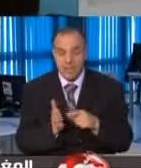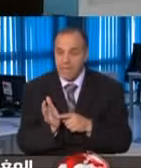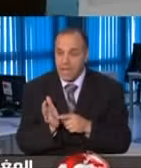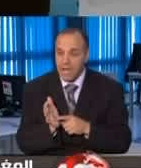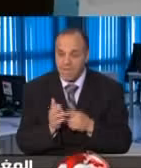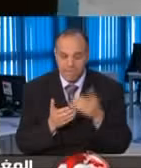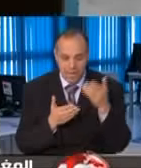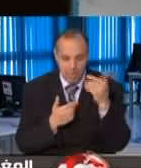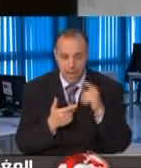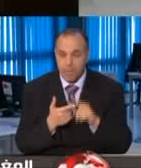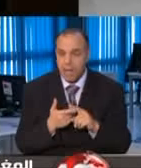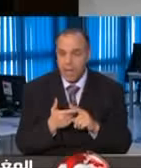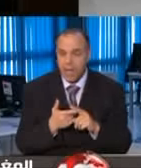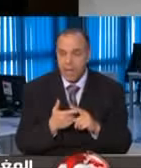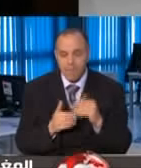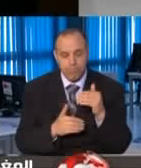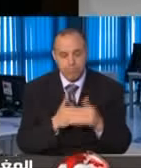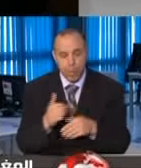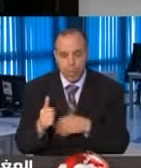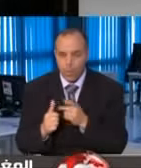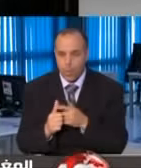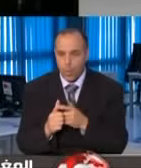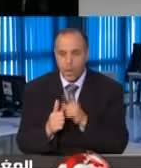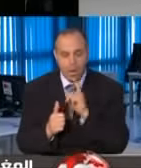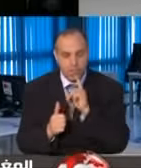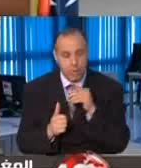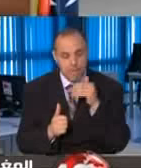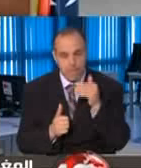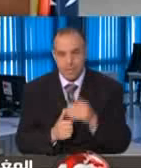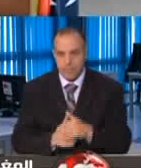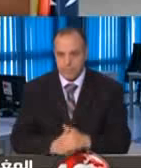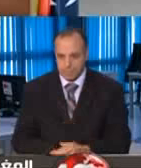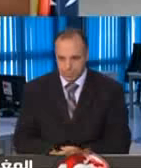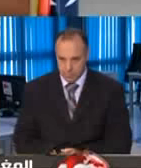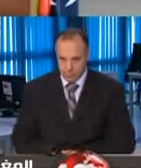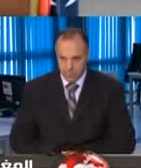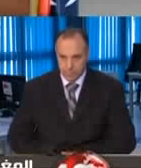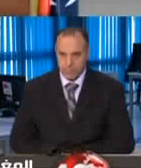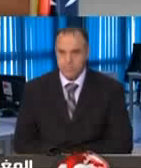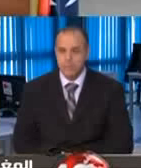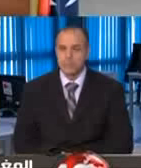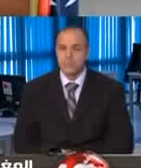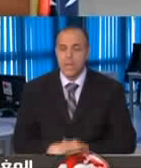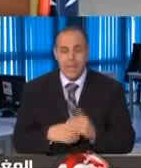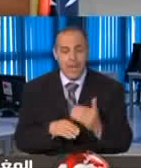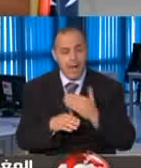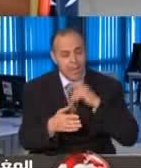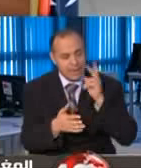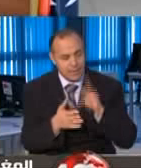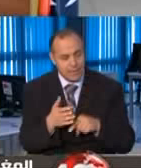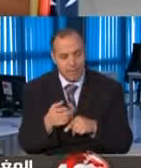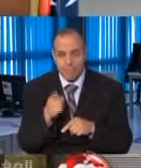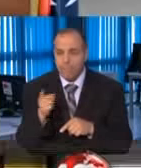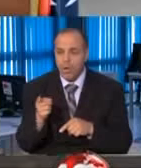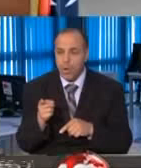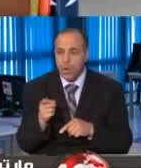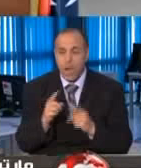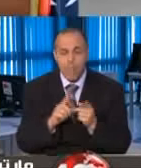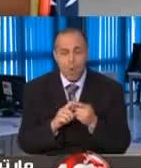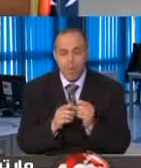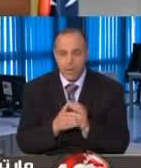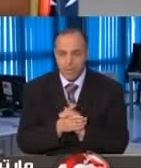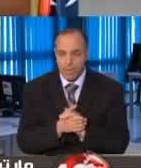في المغرب سيكون الخطوة الأولى لتنفيذ ذلك. توقيع الاتفاق سيكون الخطوة الأولى مهمة